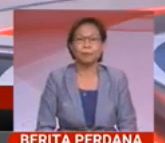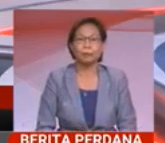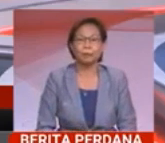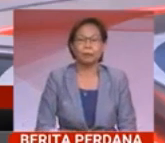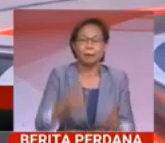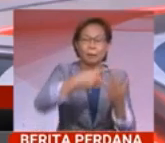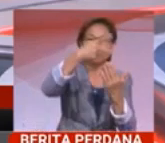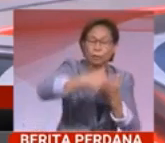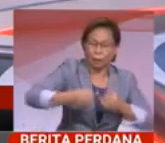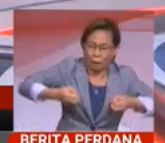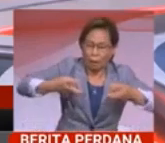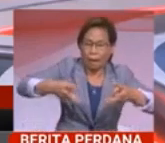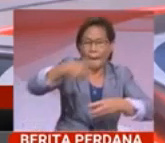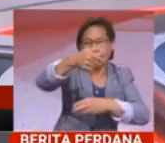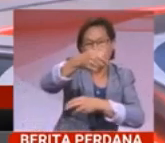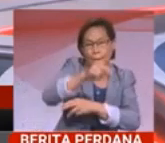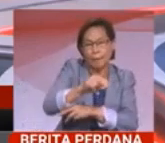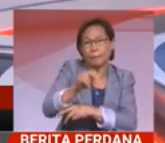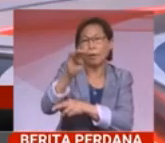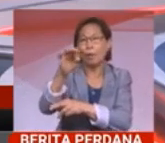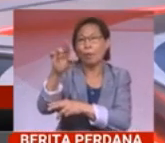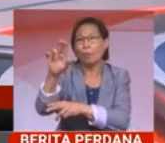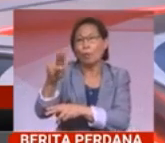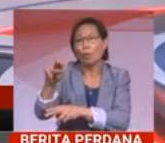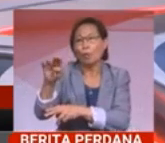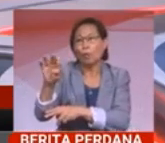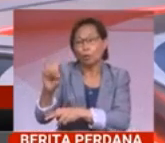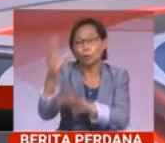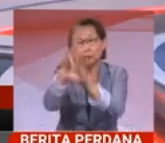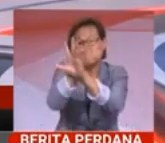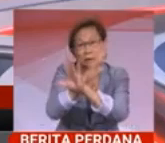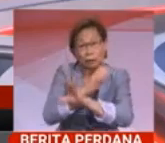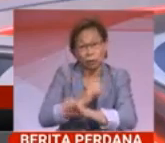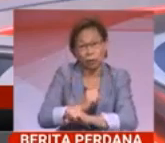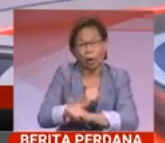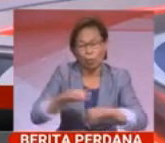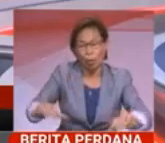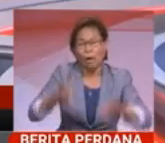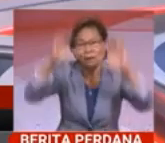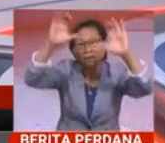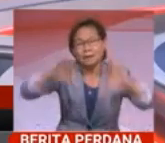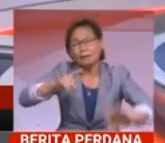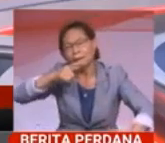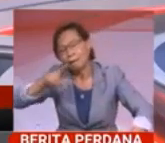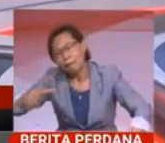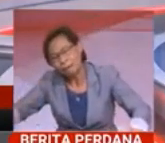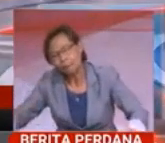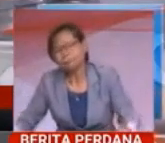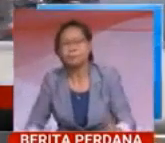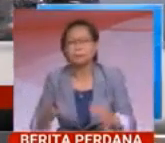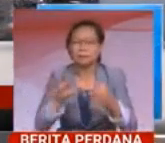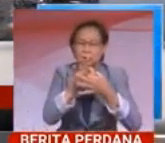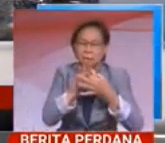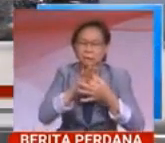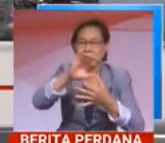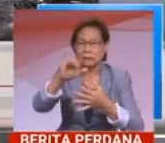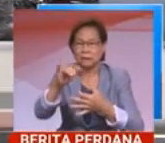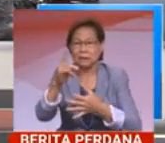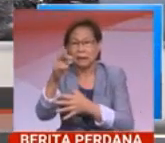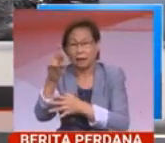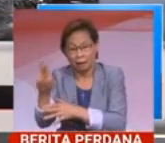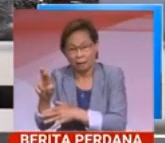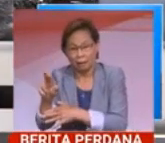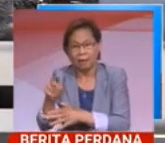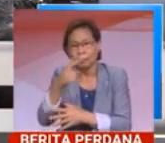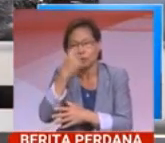project lebih rayapen borneo's rawa kini sedang dilaksanakan secara konvensional dengan kerjasama jks rawa susulan di